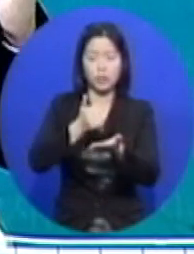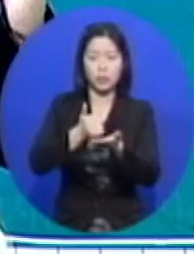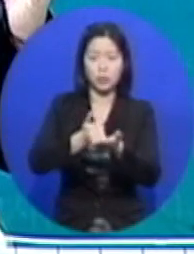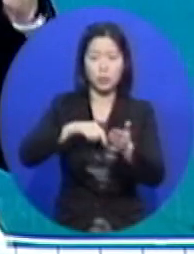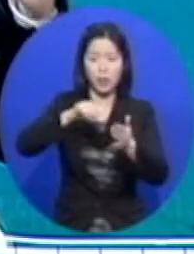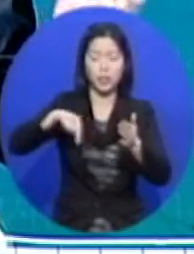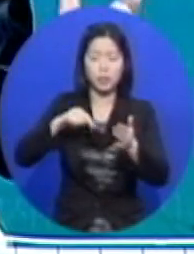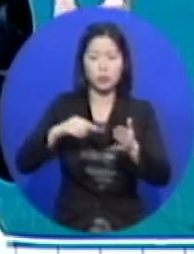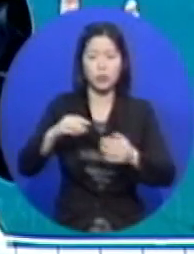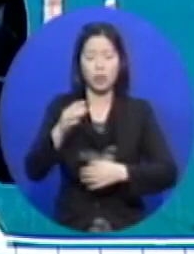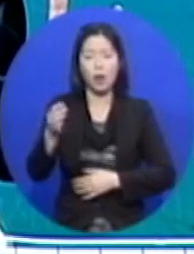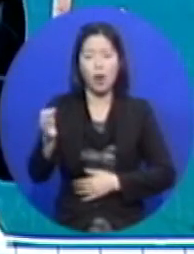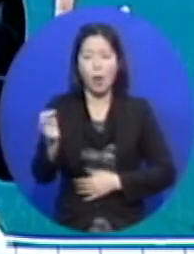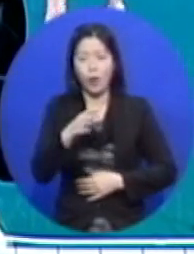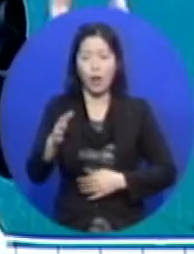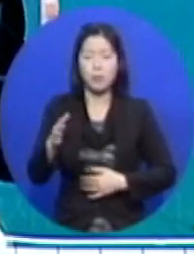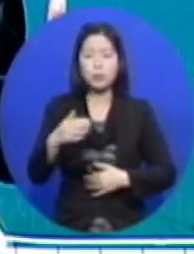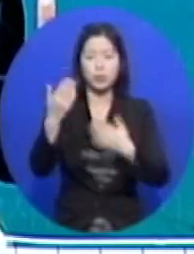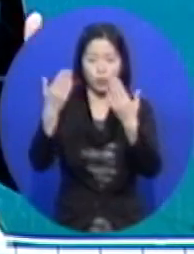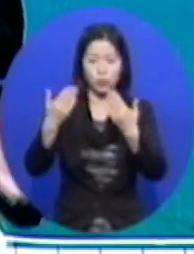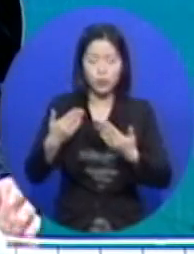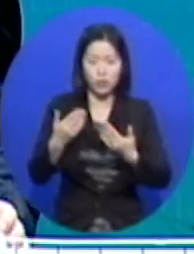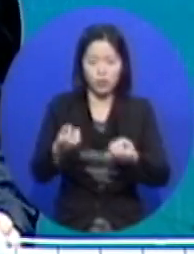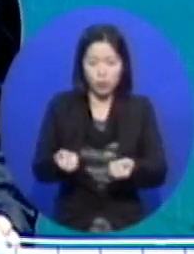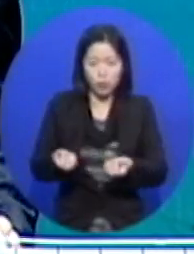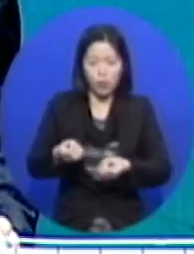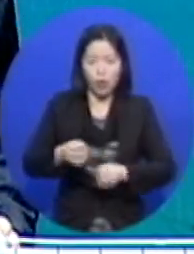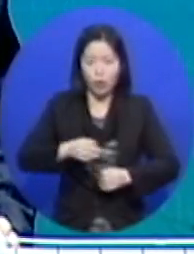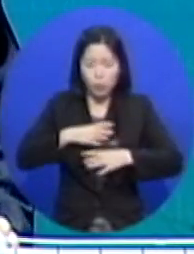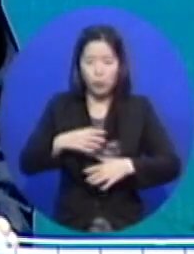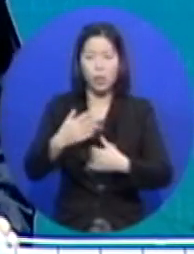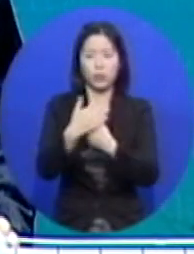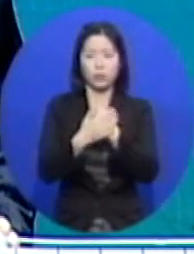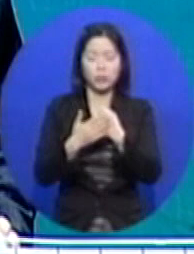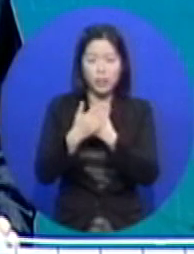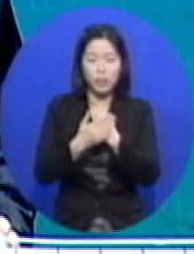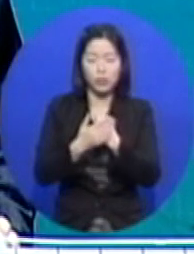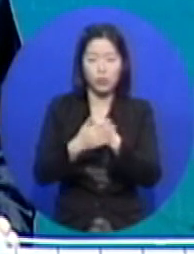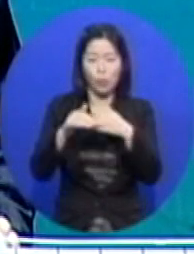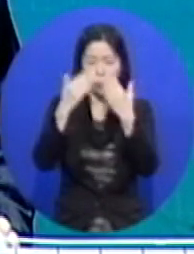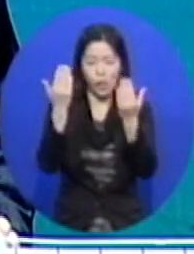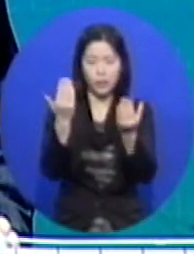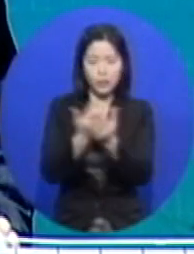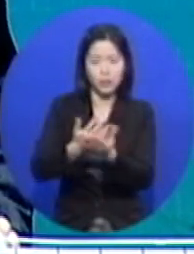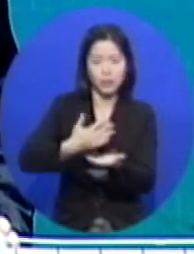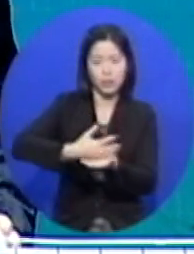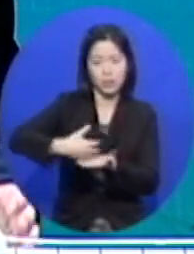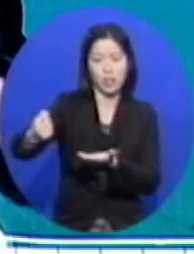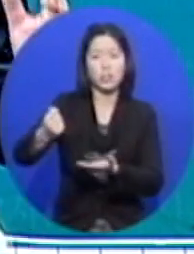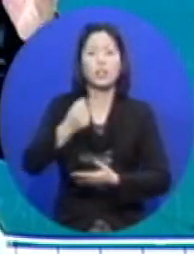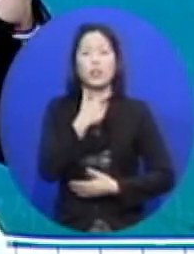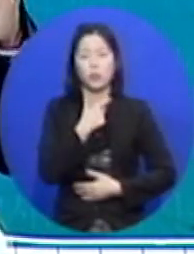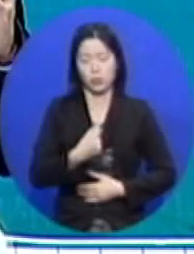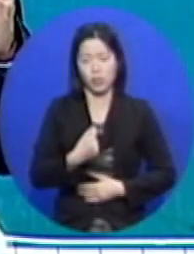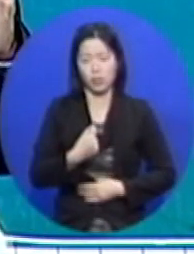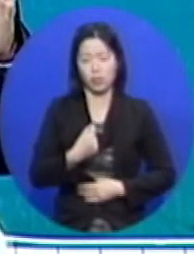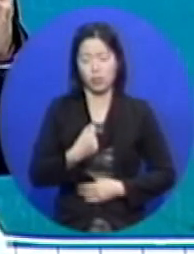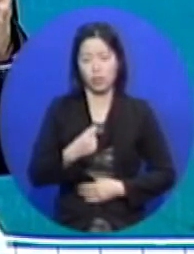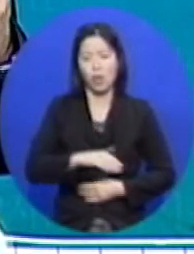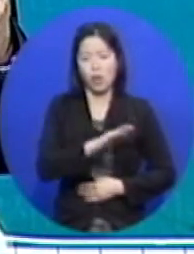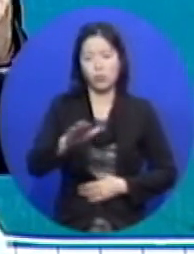주신 이 엄청나고 놀라운 르네 축복을 완전히 빼서 갈 되는 겁니다 우리가 예수님